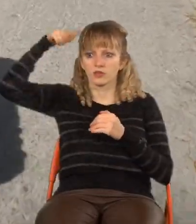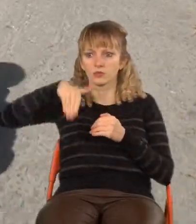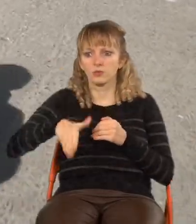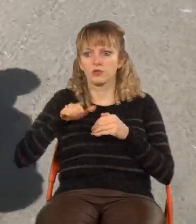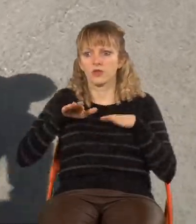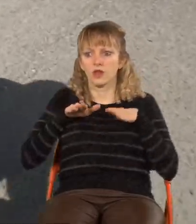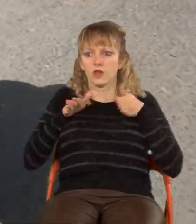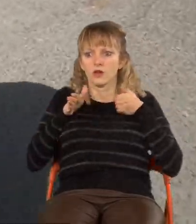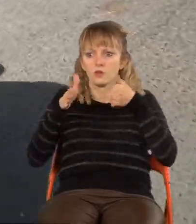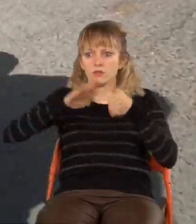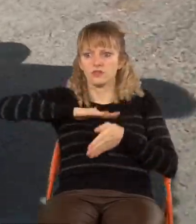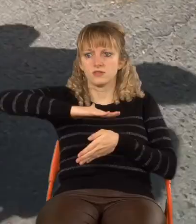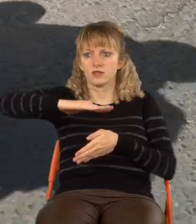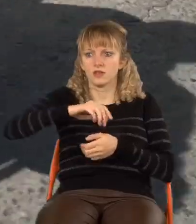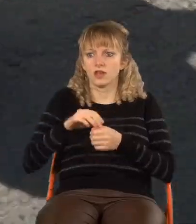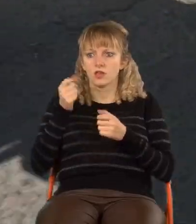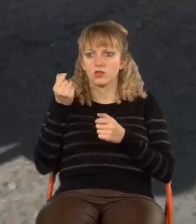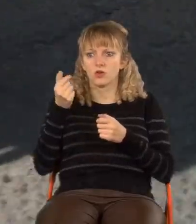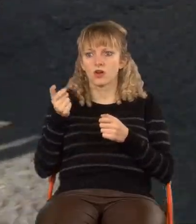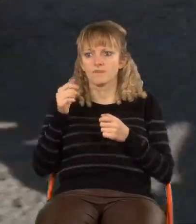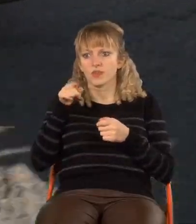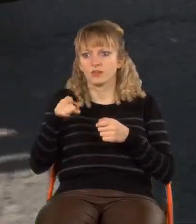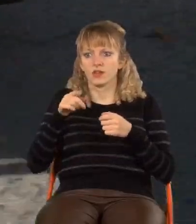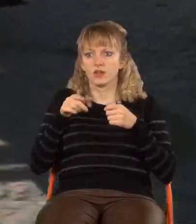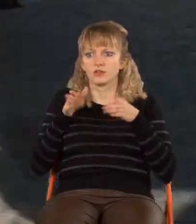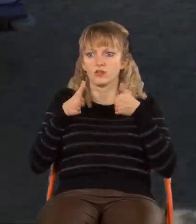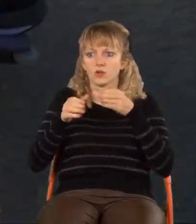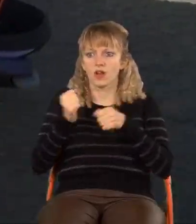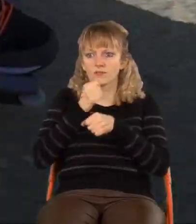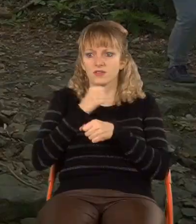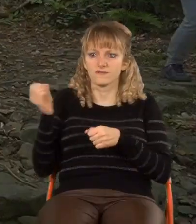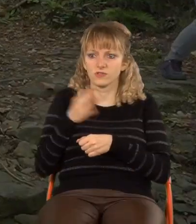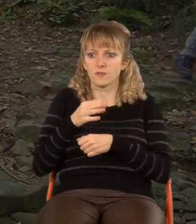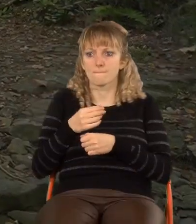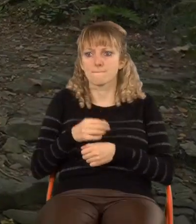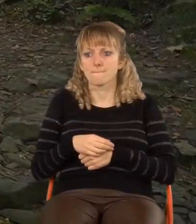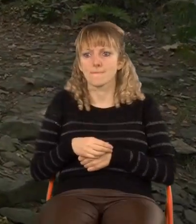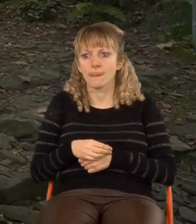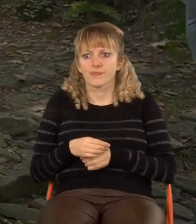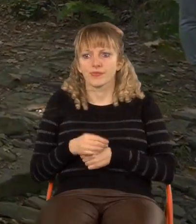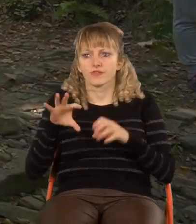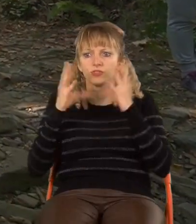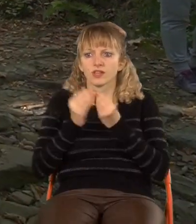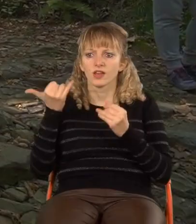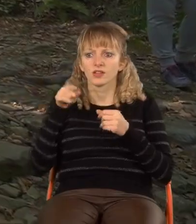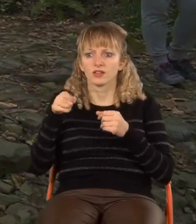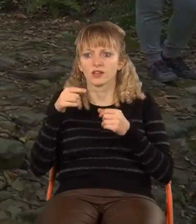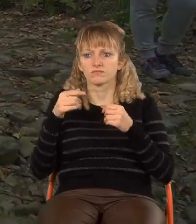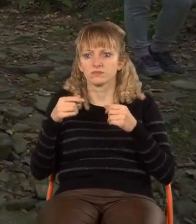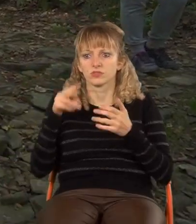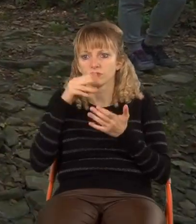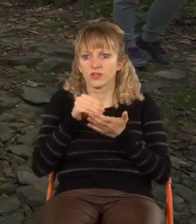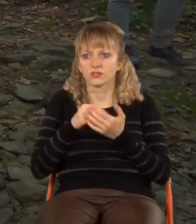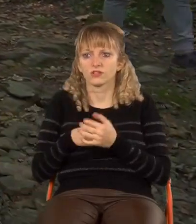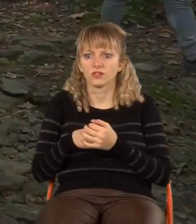drogą kamienistą, i łąką, także wszystkie jakieś takie doznania osoby mogły odczuć na wózkach. Myśmy ocenili ją na